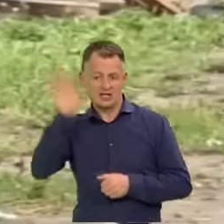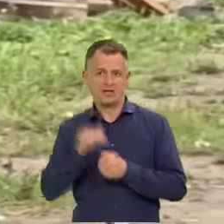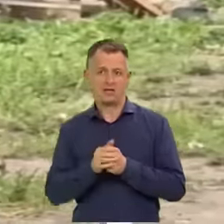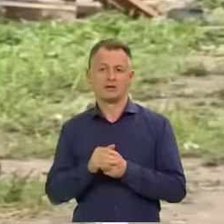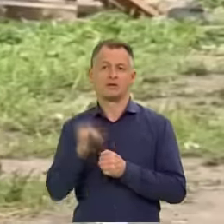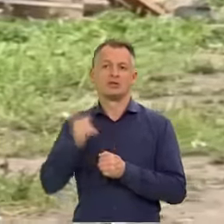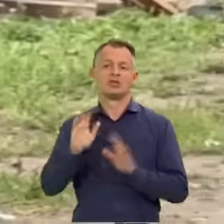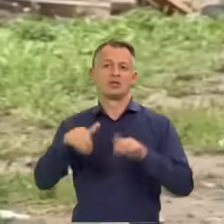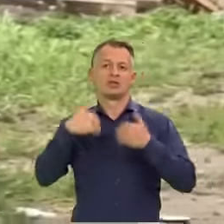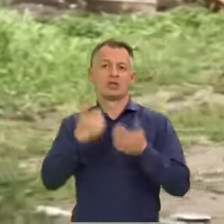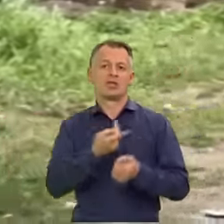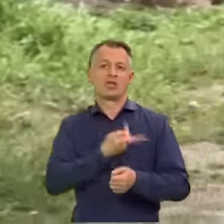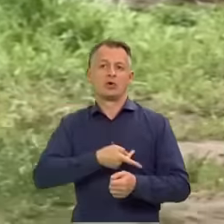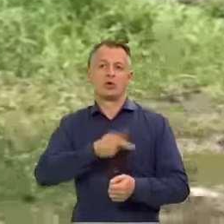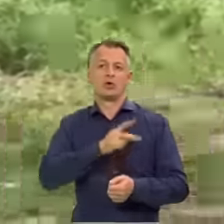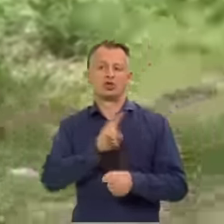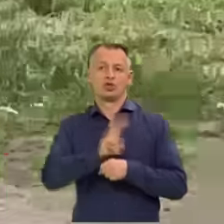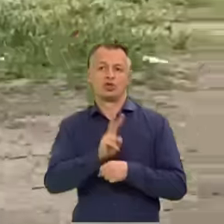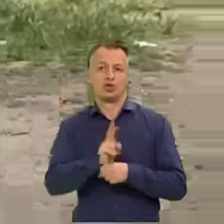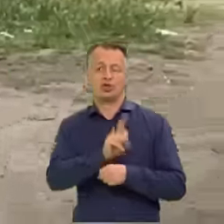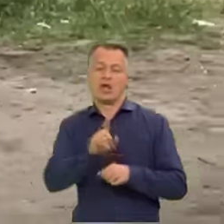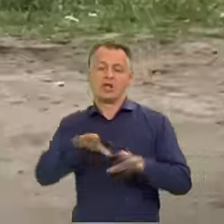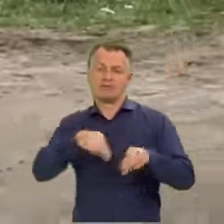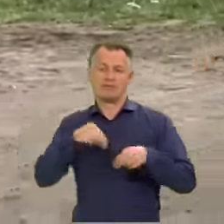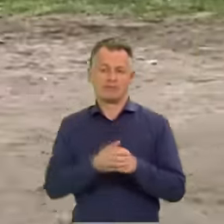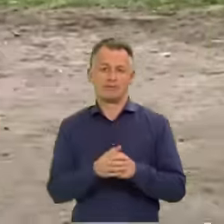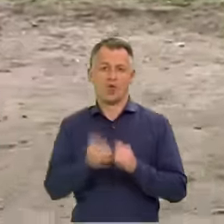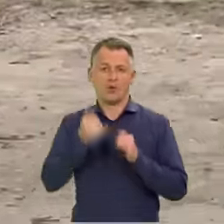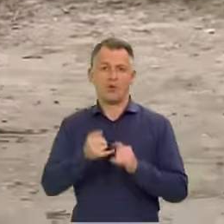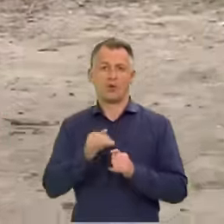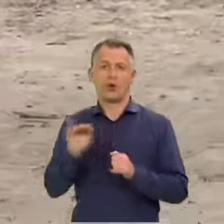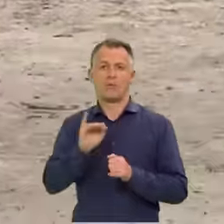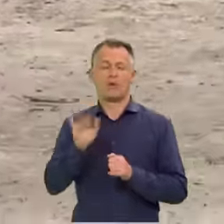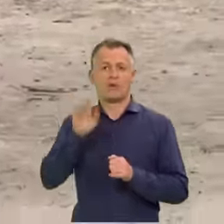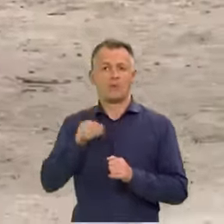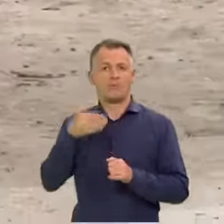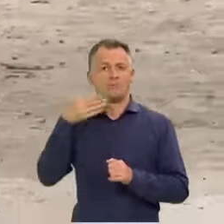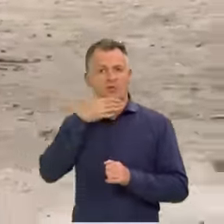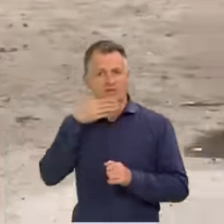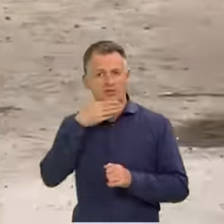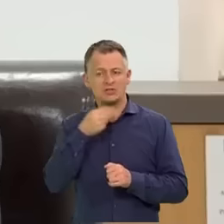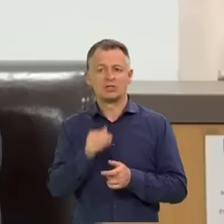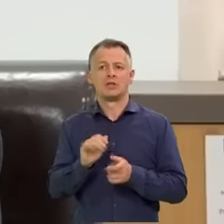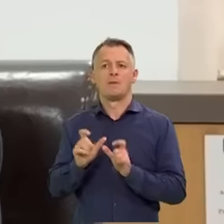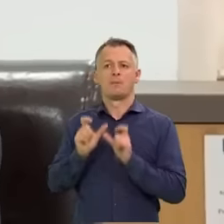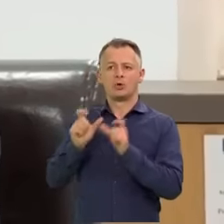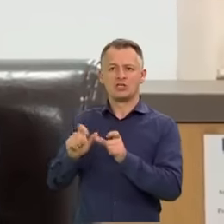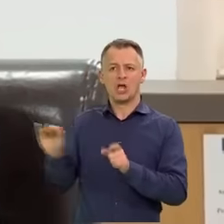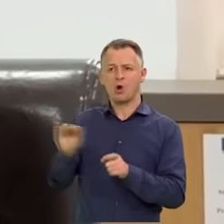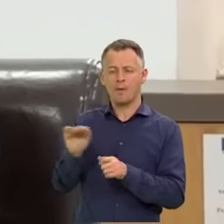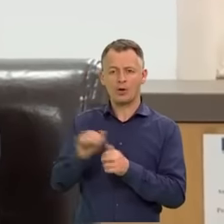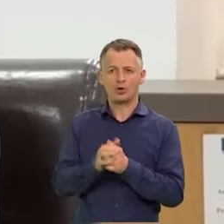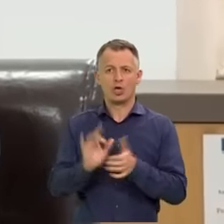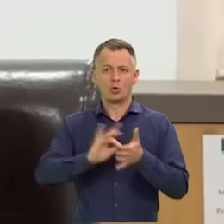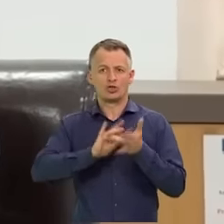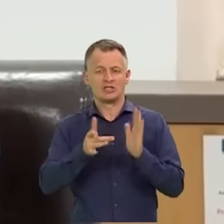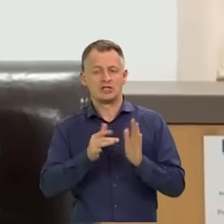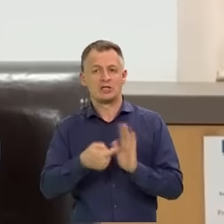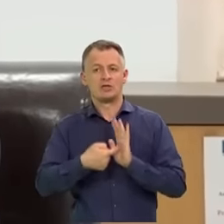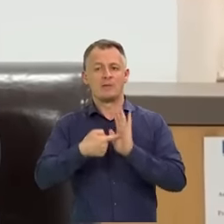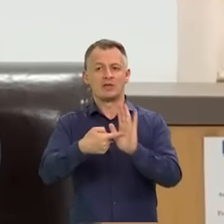paternitatea era nerecunoscută. În prezent, copilul beneficiază de măsura plasamentului în regim de urgență și cazul lui va fi